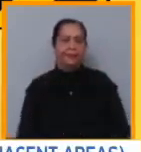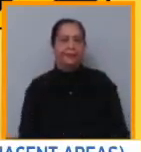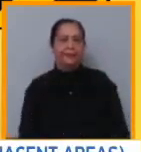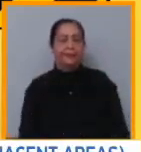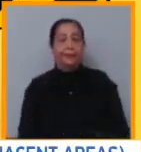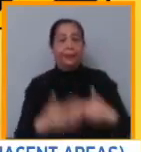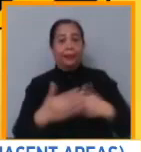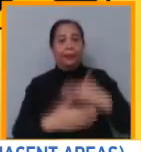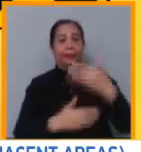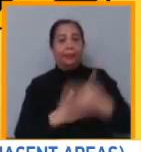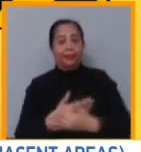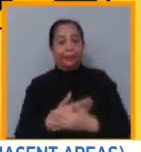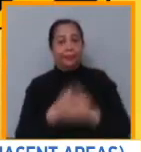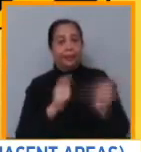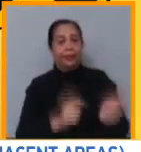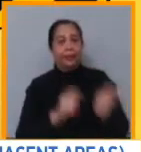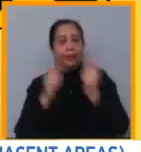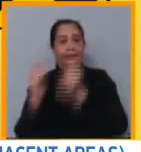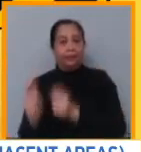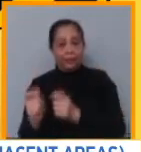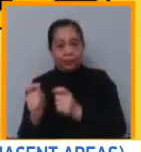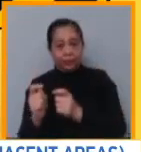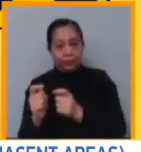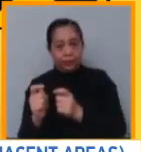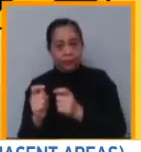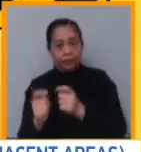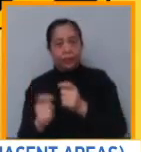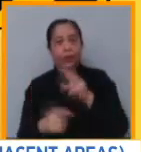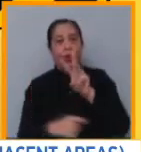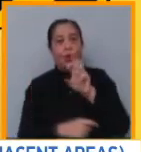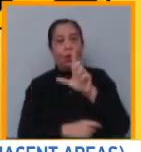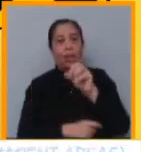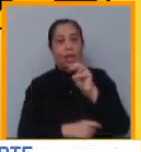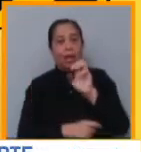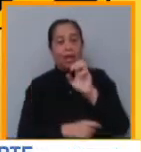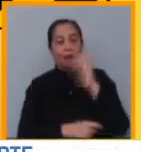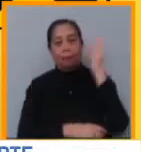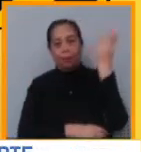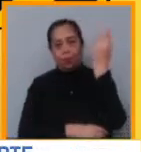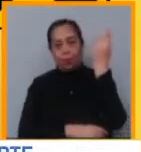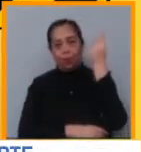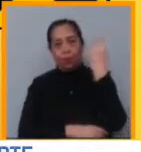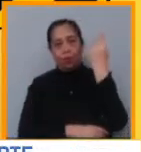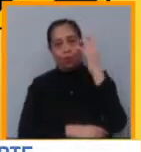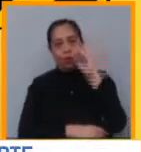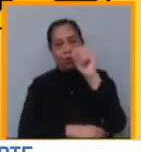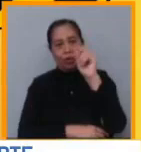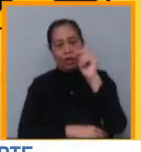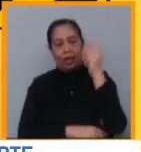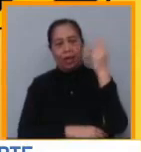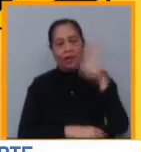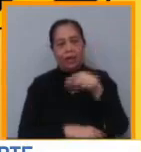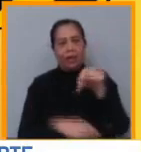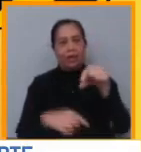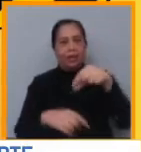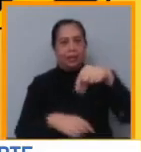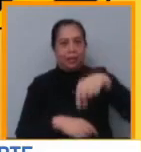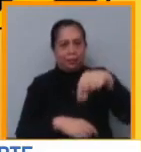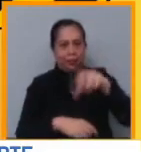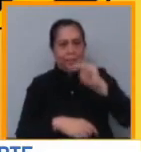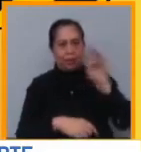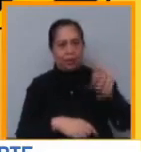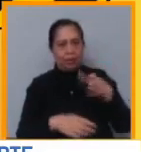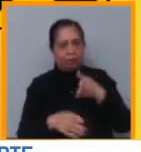lipat naman po tayo sa Welcome Rotonda. Sa kaliwa po ang papuntang Quiapo, Maynila. Ganon din po ano, hindi pa